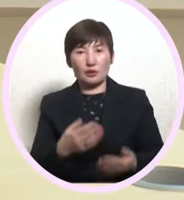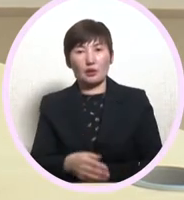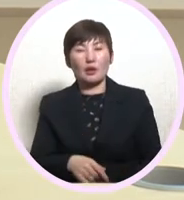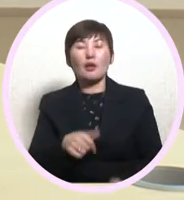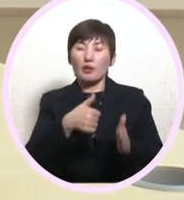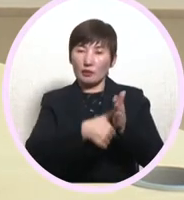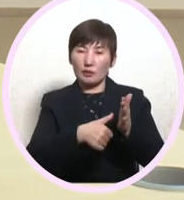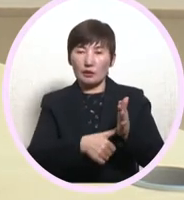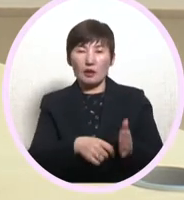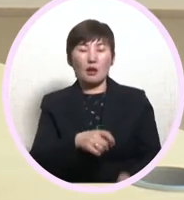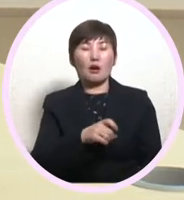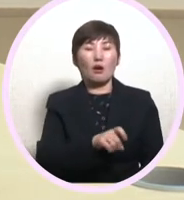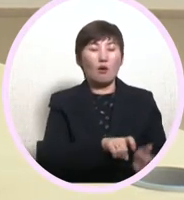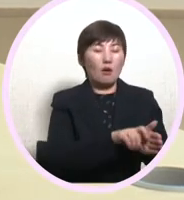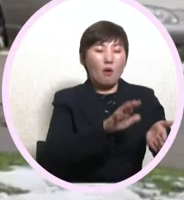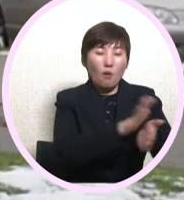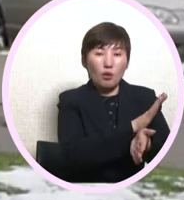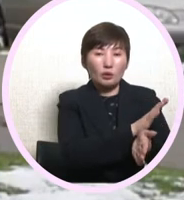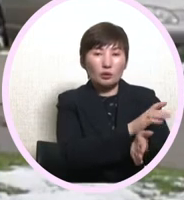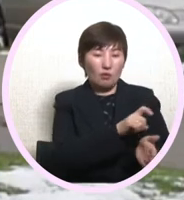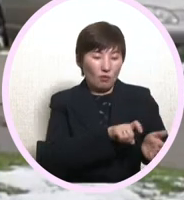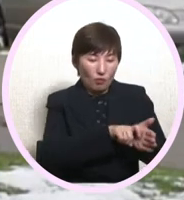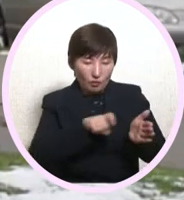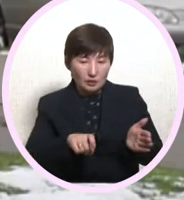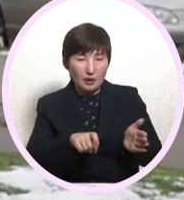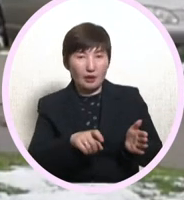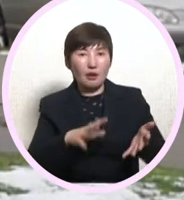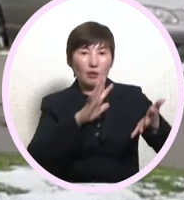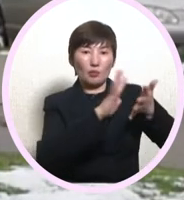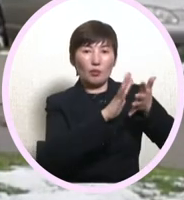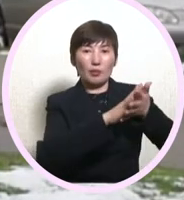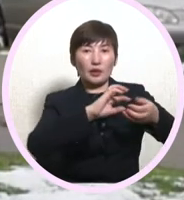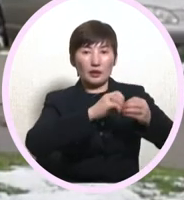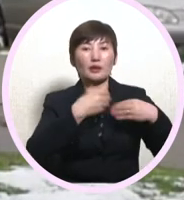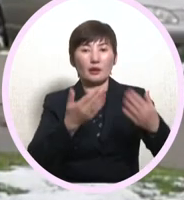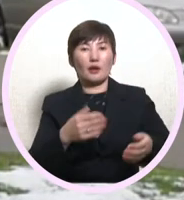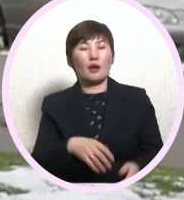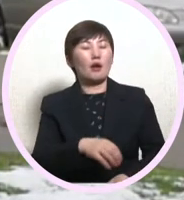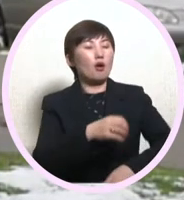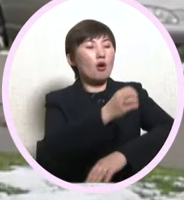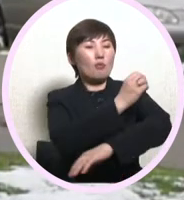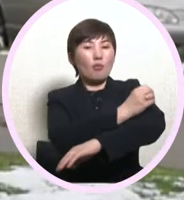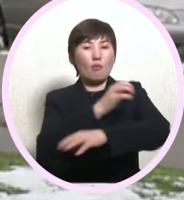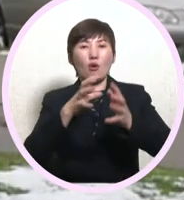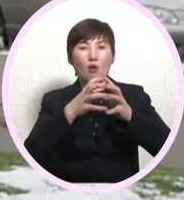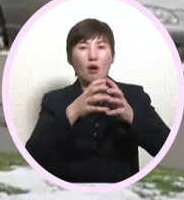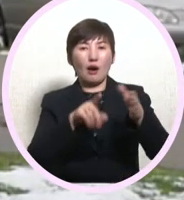хүснэгтэд зуран хэмжлэгтэй утгыг тэмдэглэж аваарэ. За бөмбөг анх 50 байдлаас хөдлөж байгаа гэж